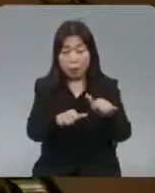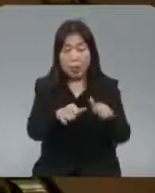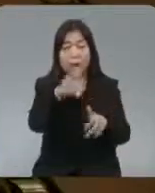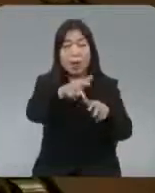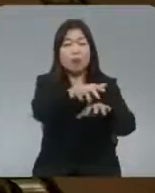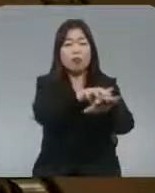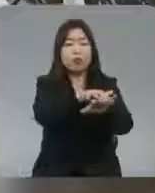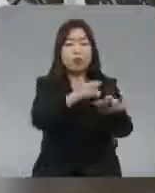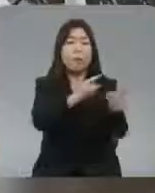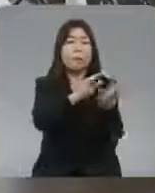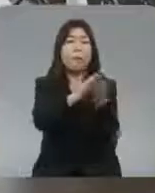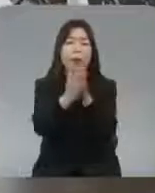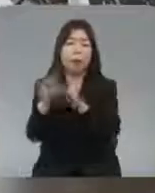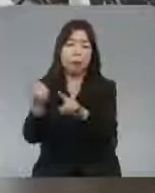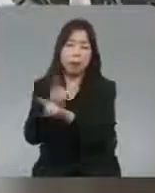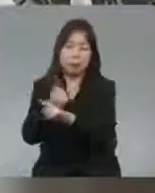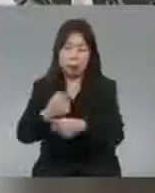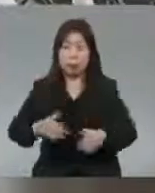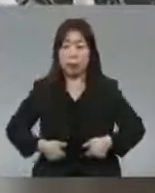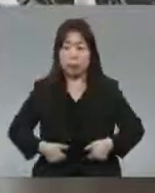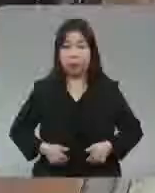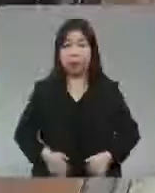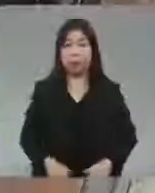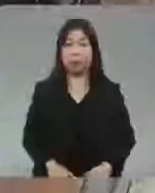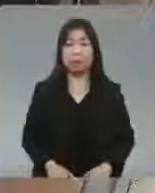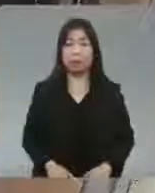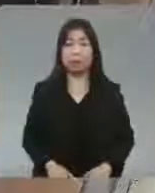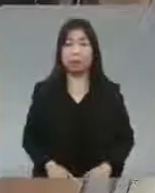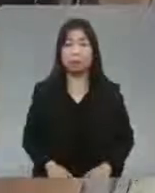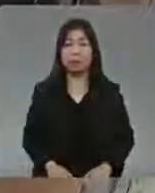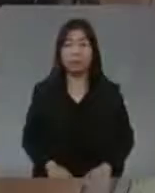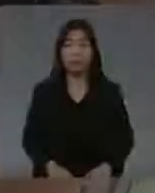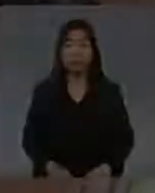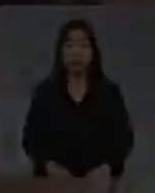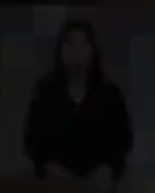industrielle du pays dépendant fortement de la chimie lourde